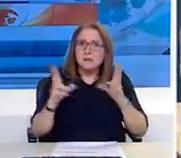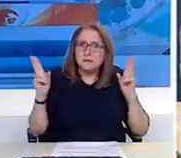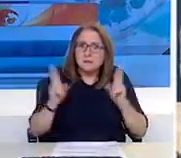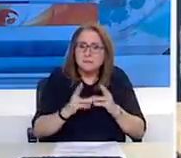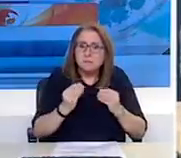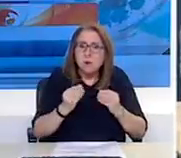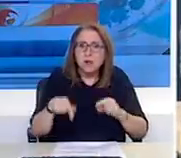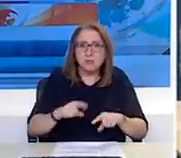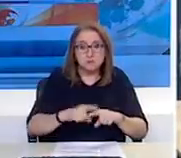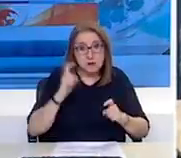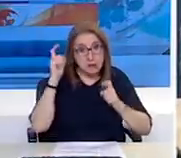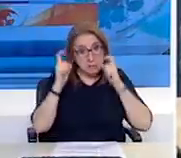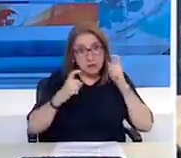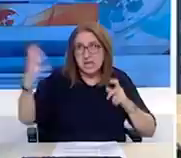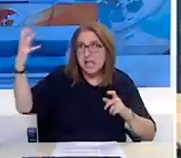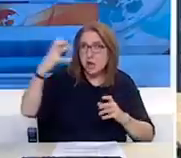Φιλιππίνες.